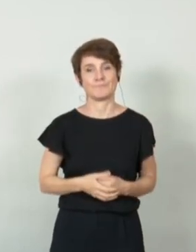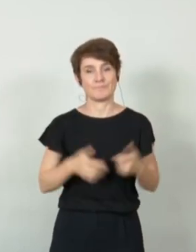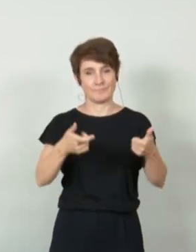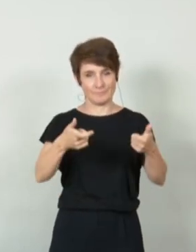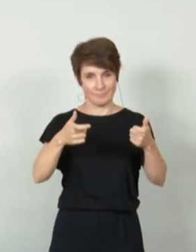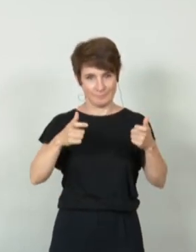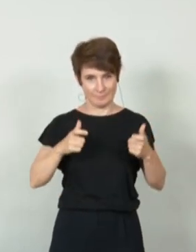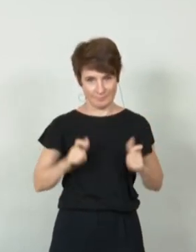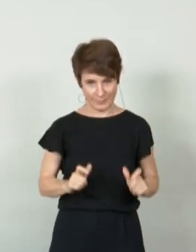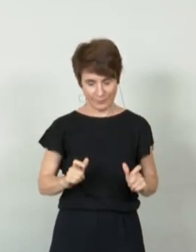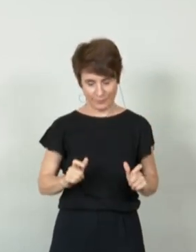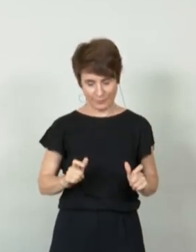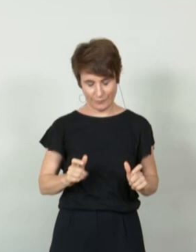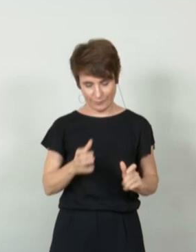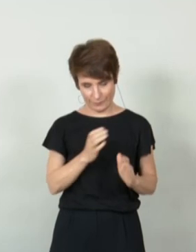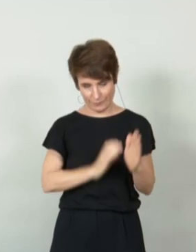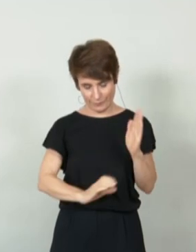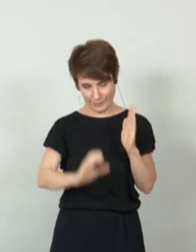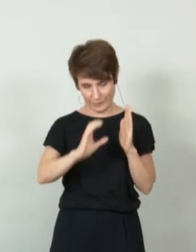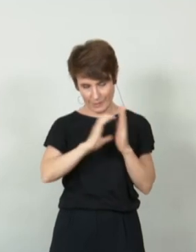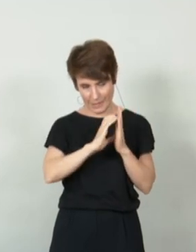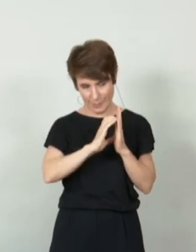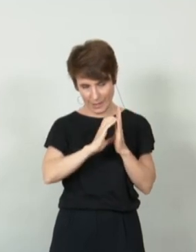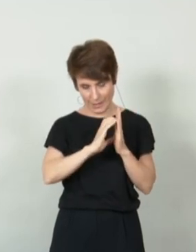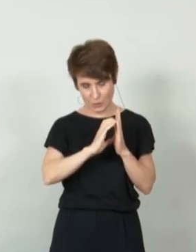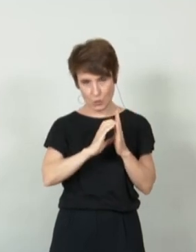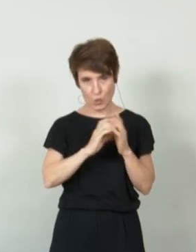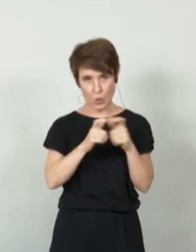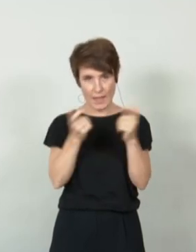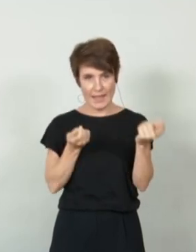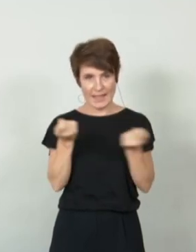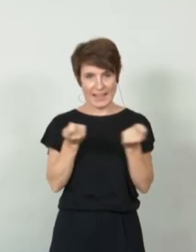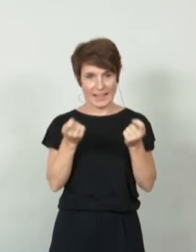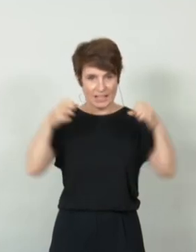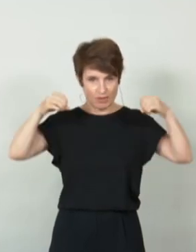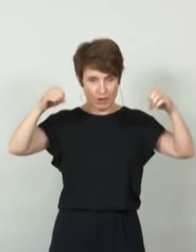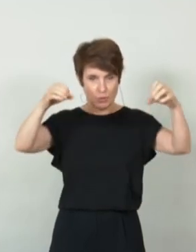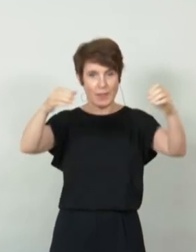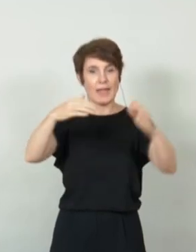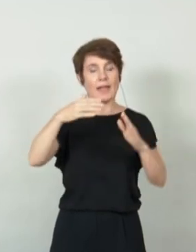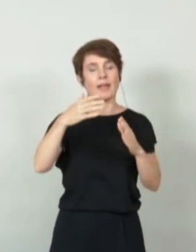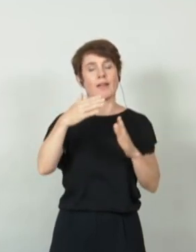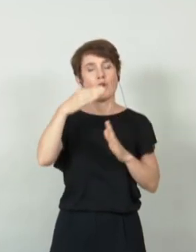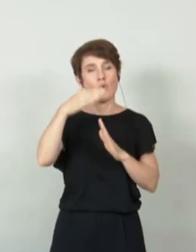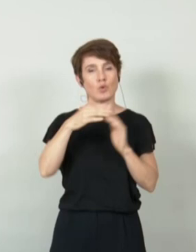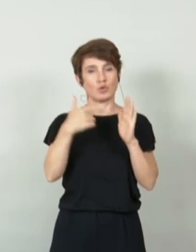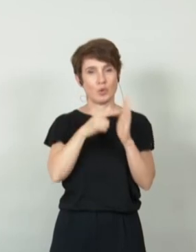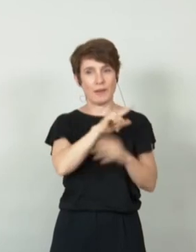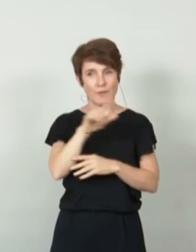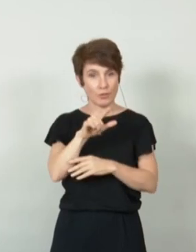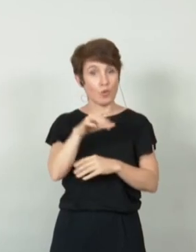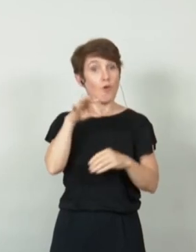la délibération suivante régie lumière compte de gestion 2022 même vote